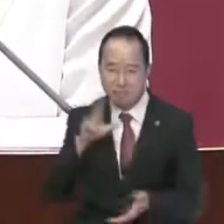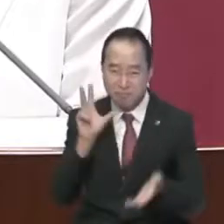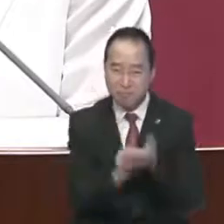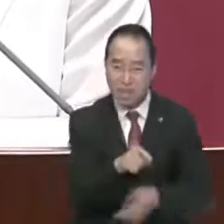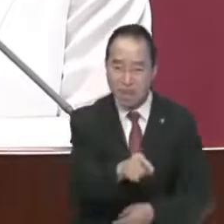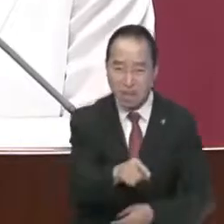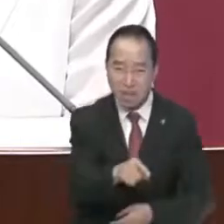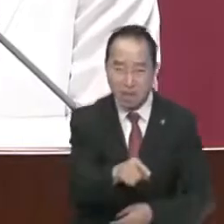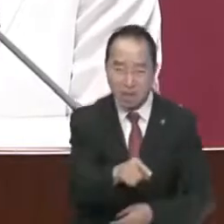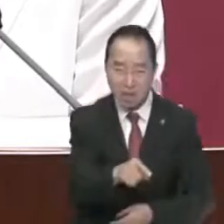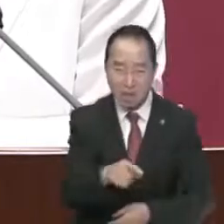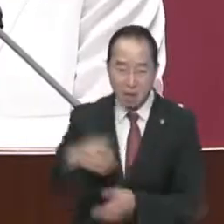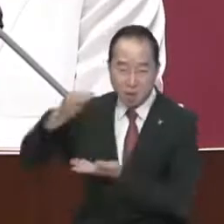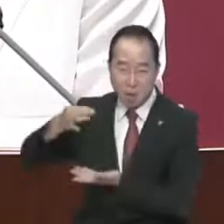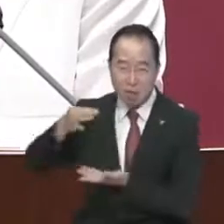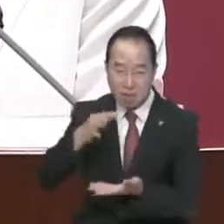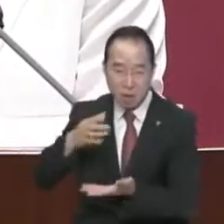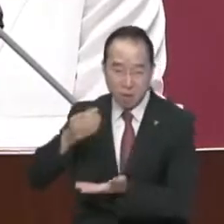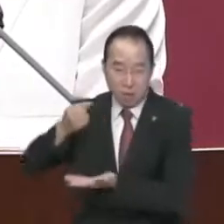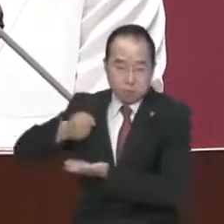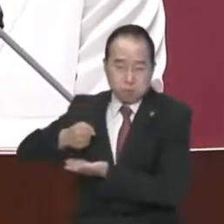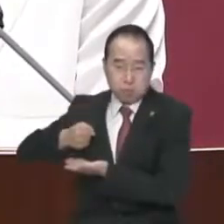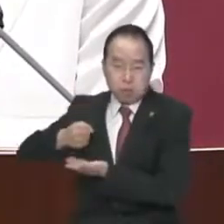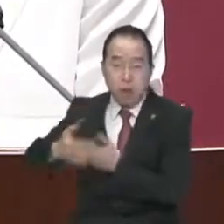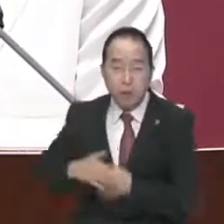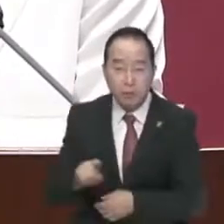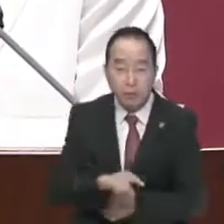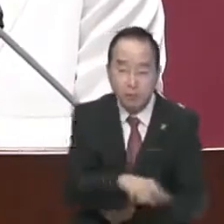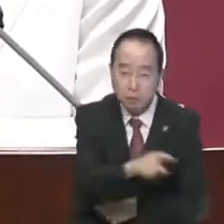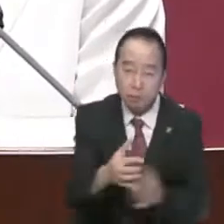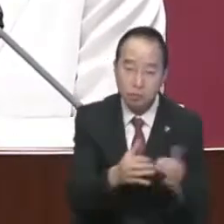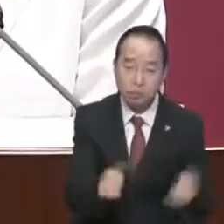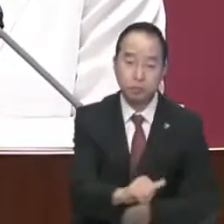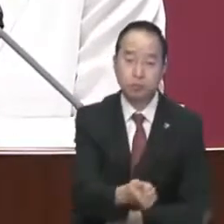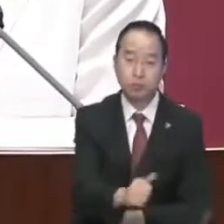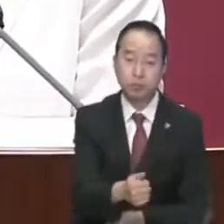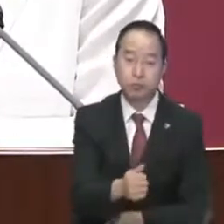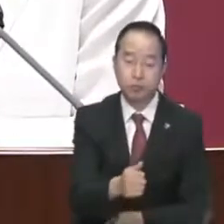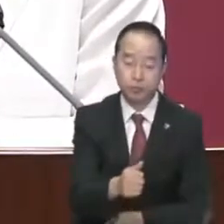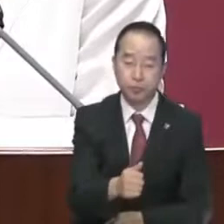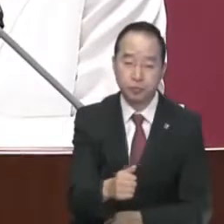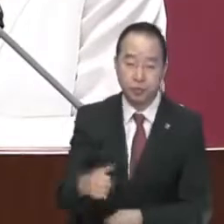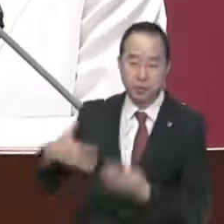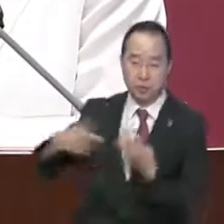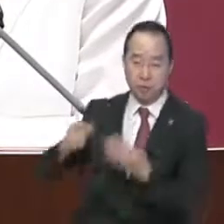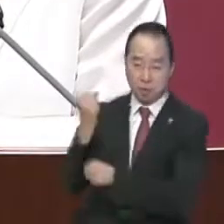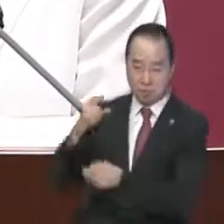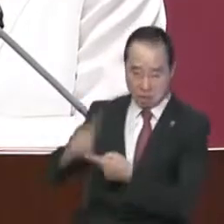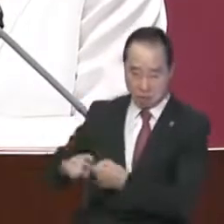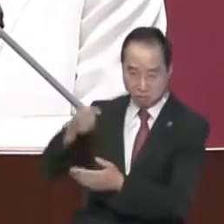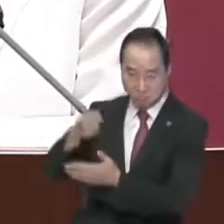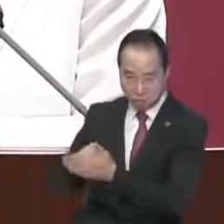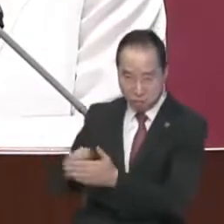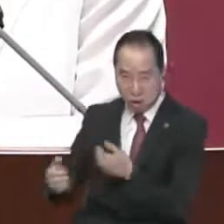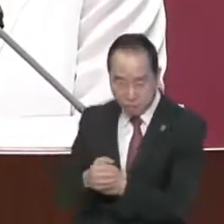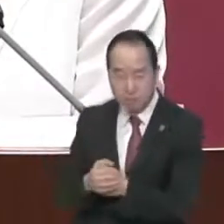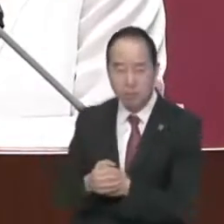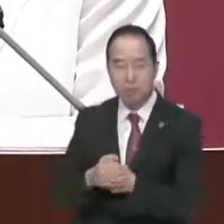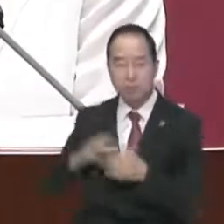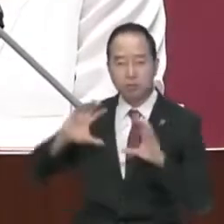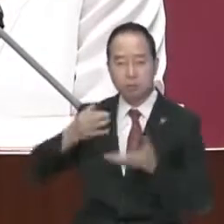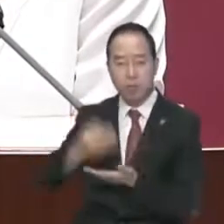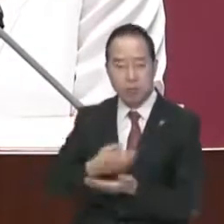아끼면 결국 국민들이 빚질 수밖에 없습니다. 4차 추경이 정부의 원안대로 통과가 되면 GDP 대비 국가부채 비율이